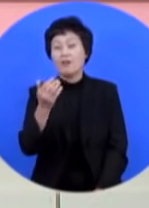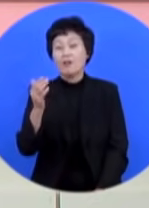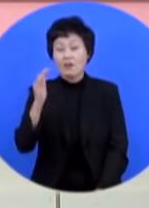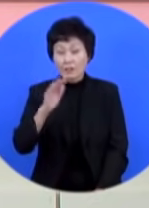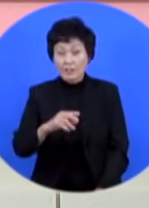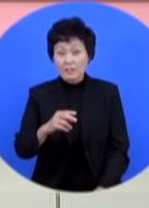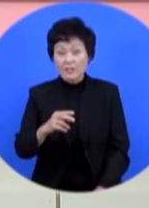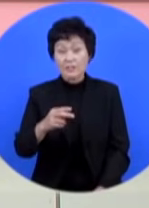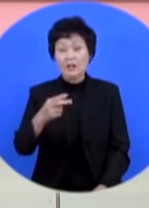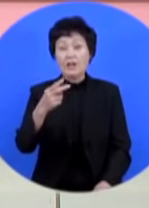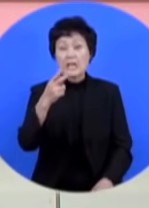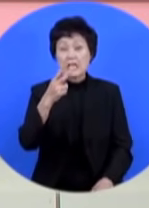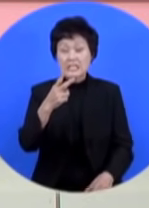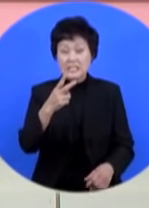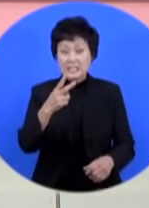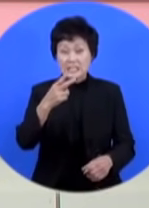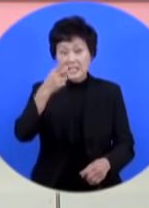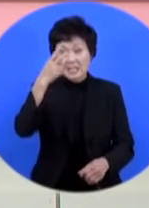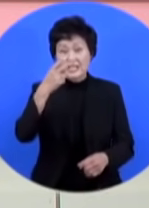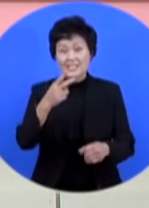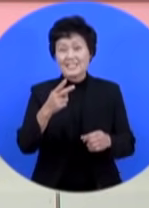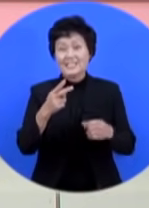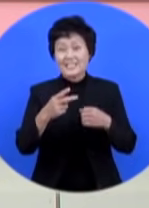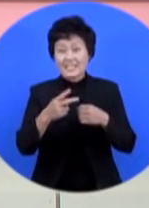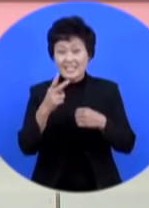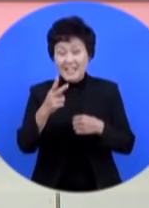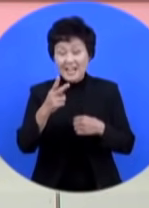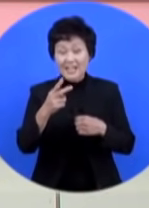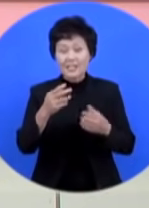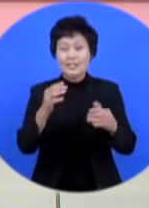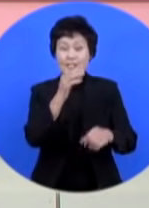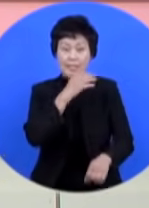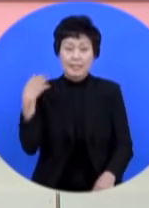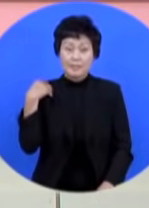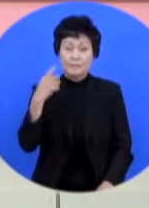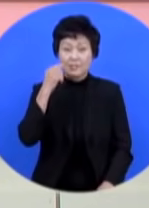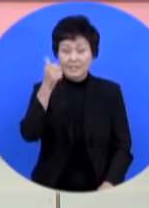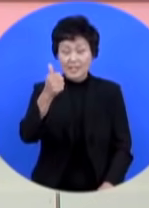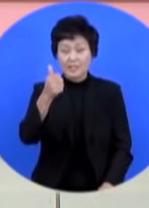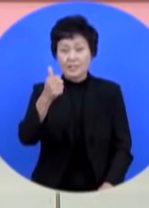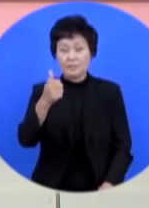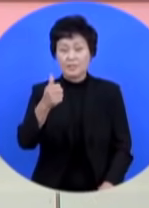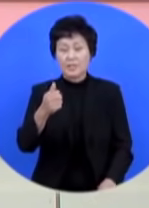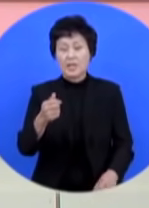보충 수업에 하루 빠지면은 10대씩 매를 때리겠다고 예. 아이들